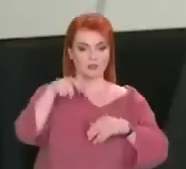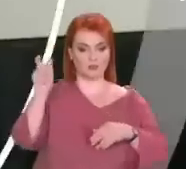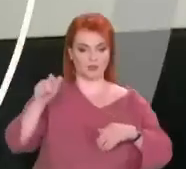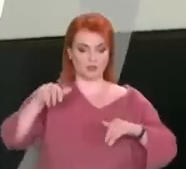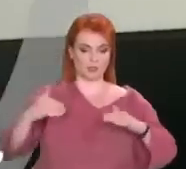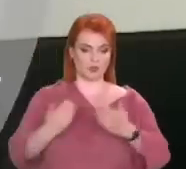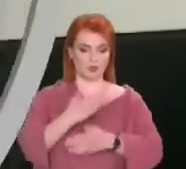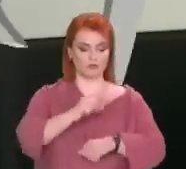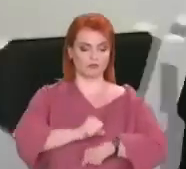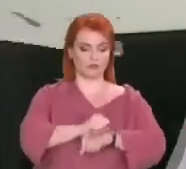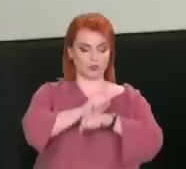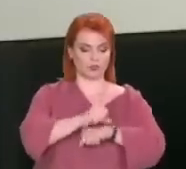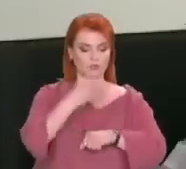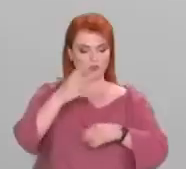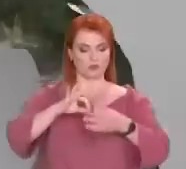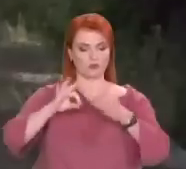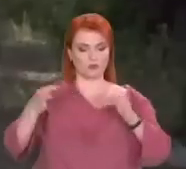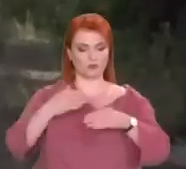detalii.